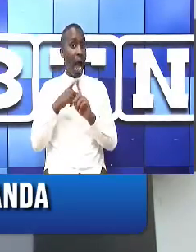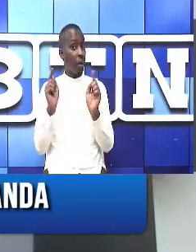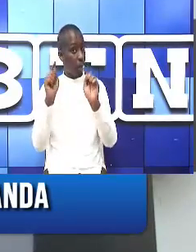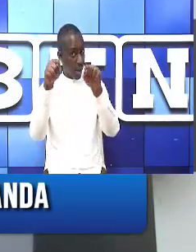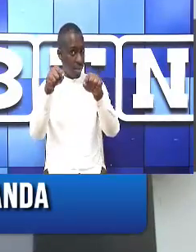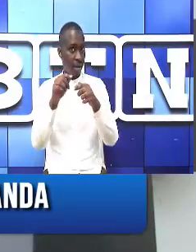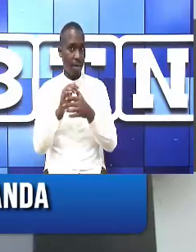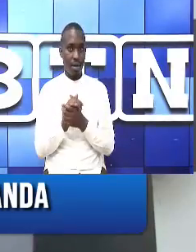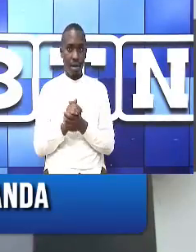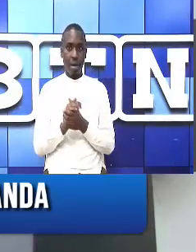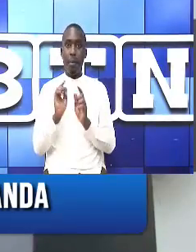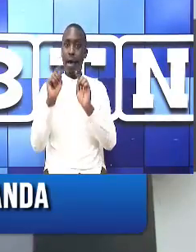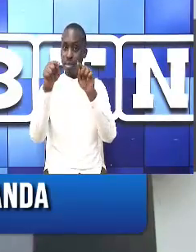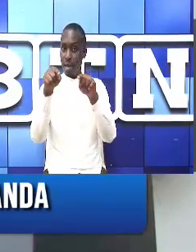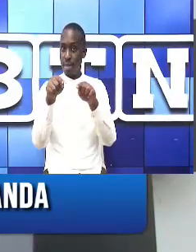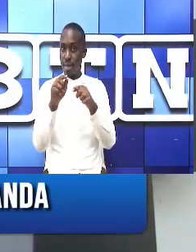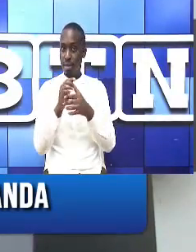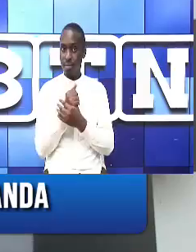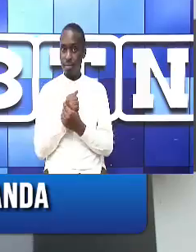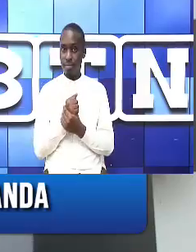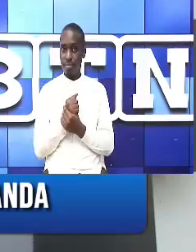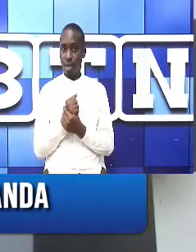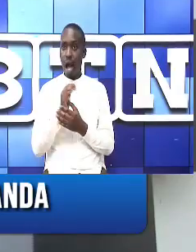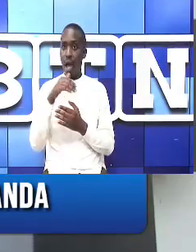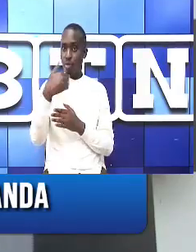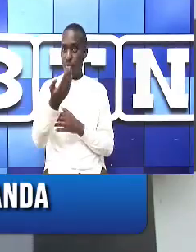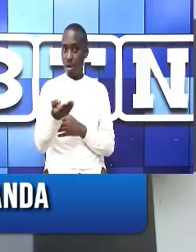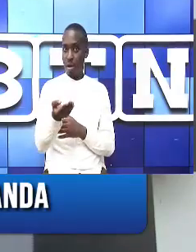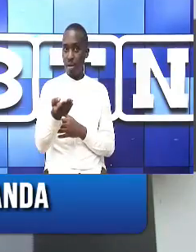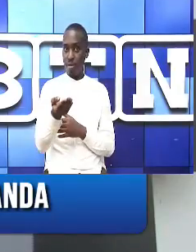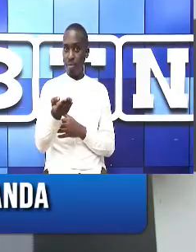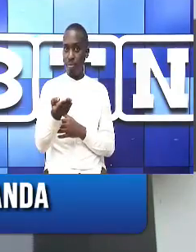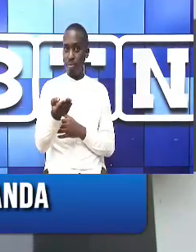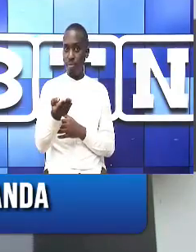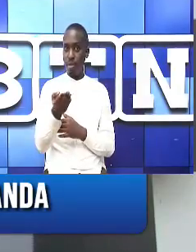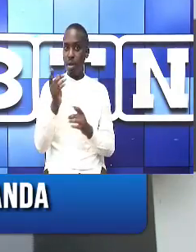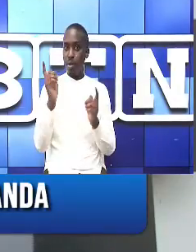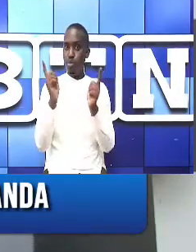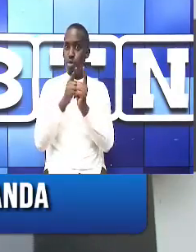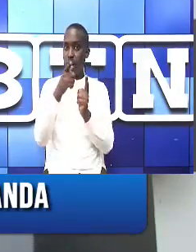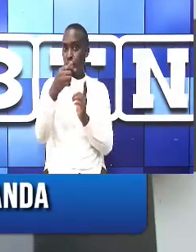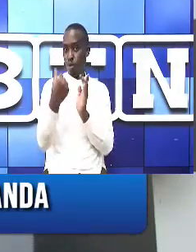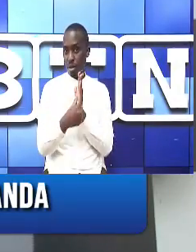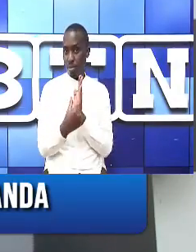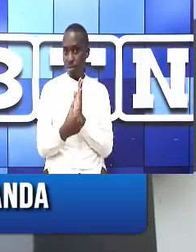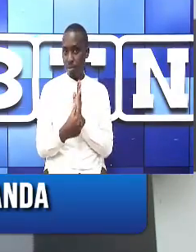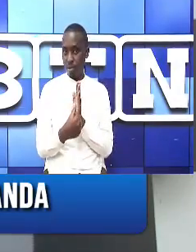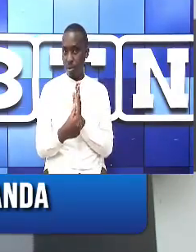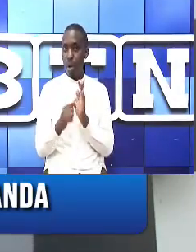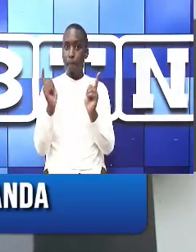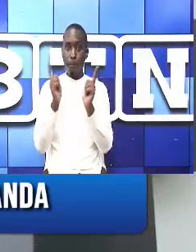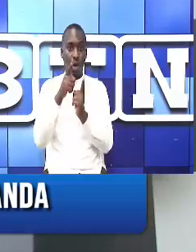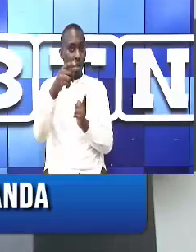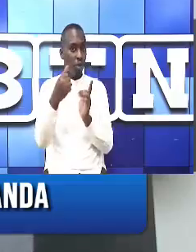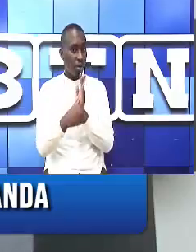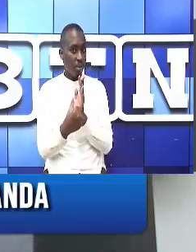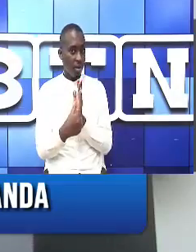banjyanayo banjyanyeyo nza guhura n'icyo kibazo yego mbere n'icyo